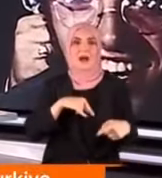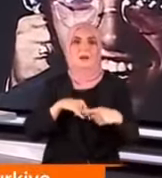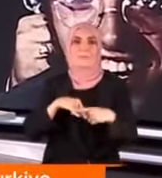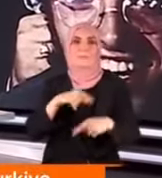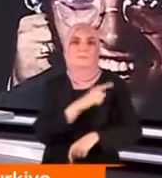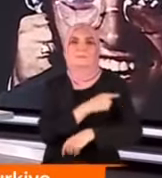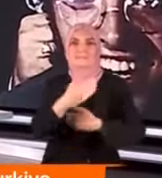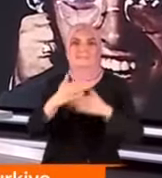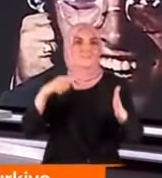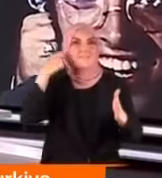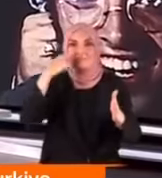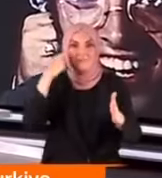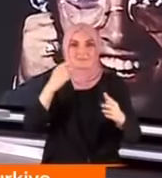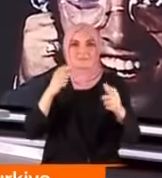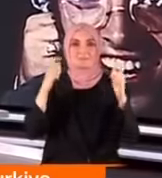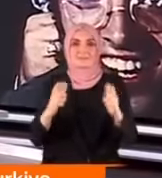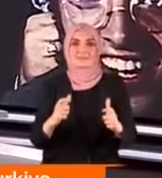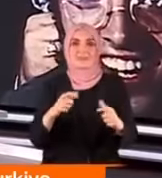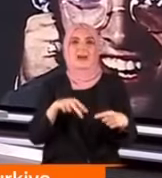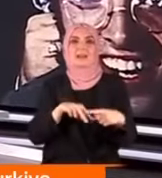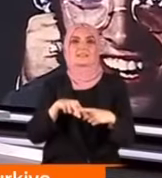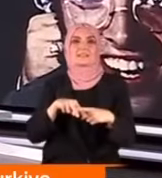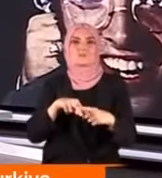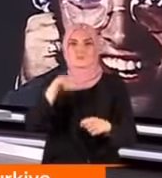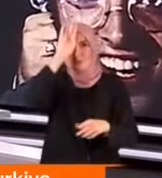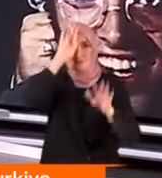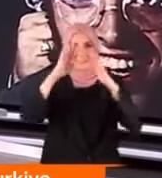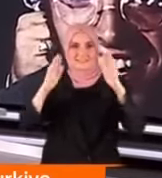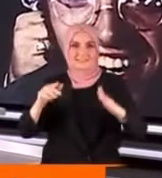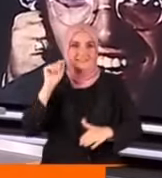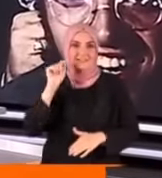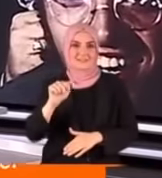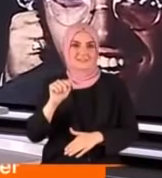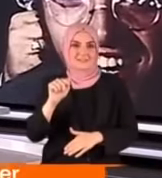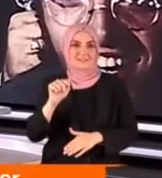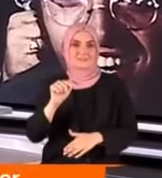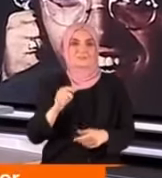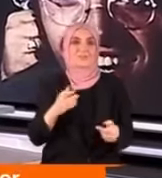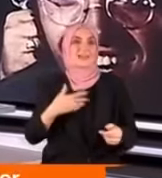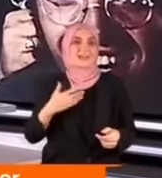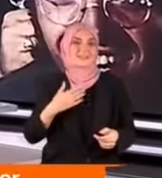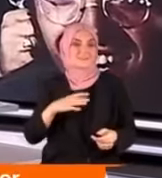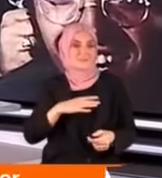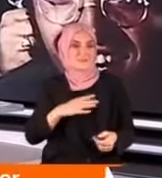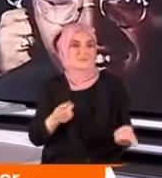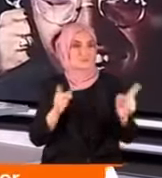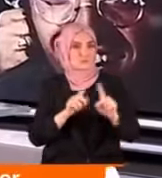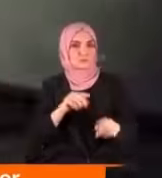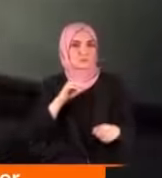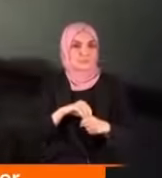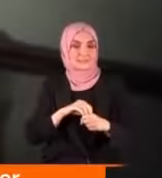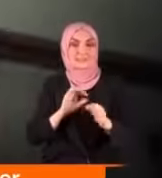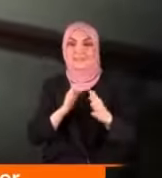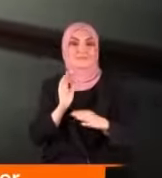Sultan Kasrı'nda bir araya getirdi. O eğlenceli buluşmada neler yaşandı? Gelin hep birlikte izleyelim.